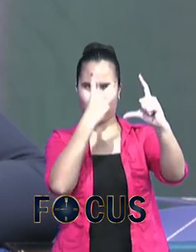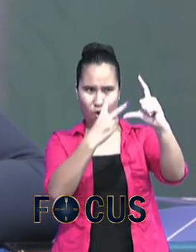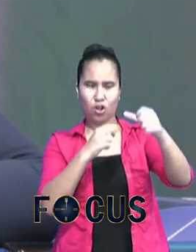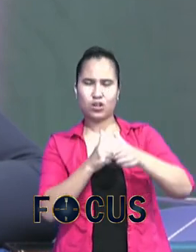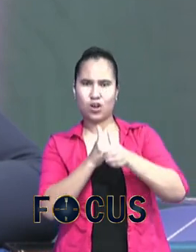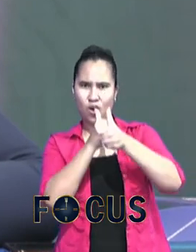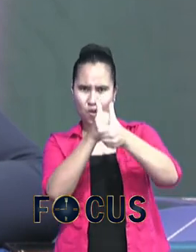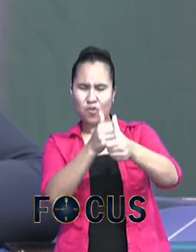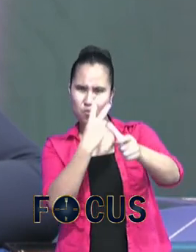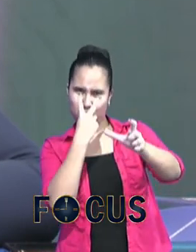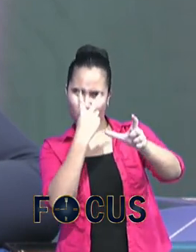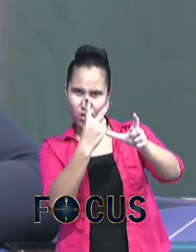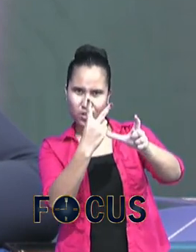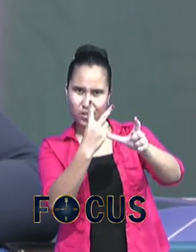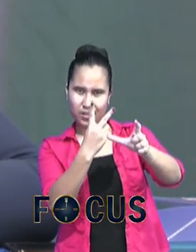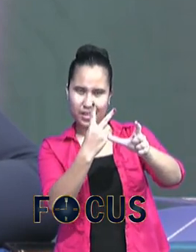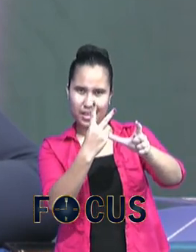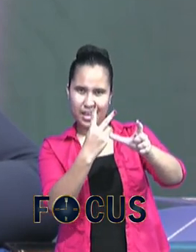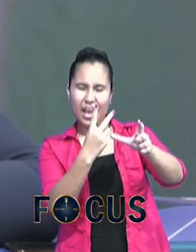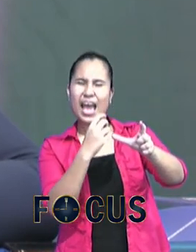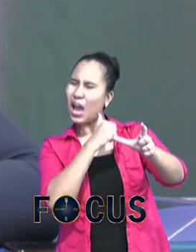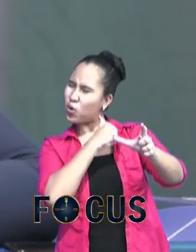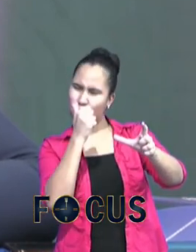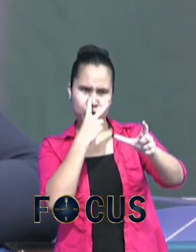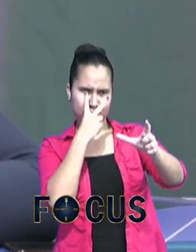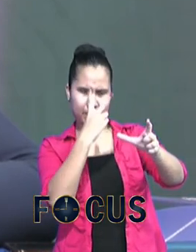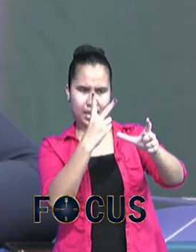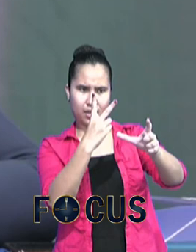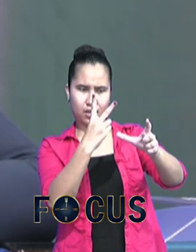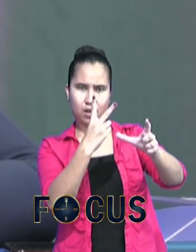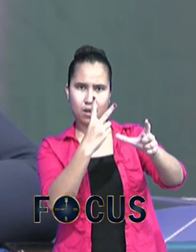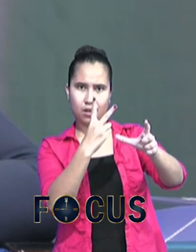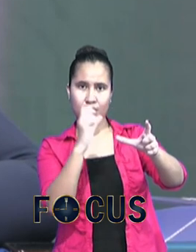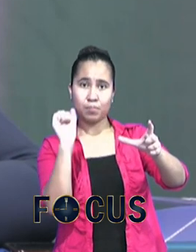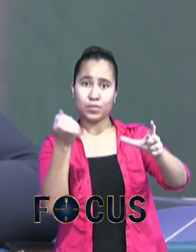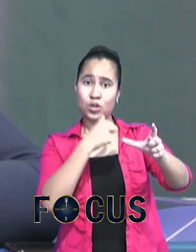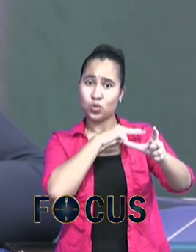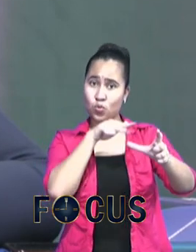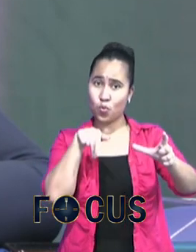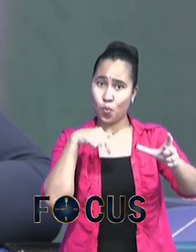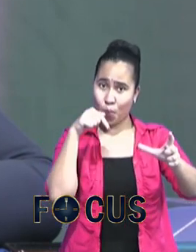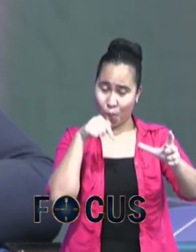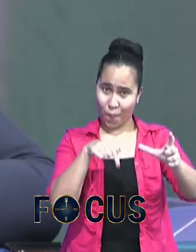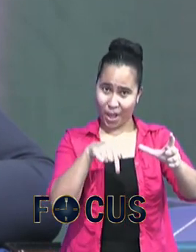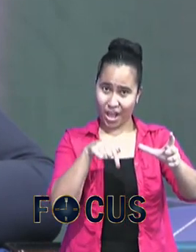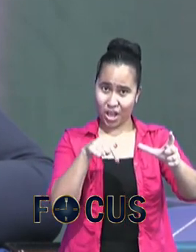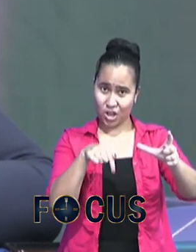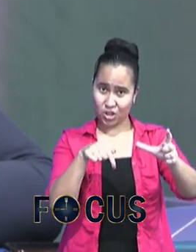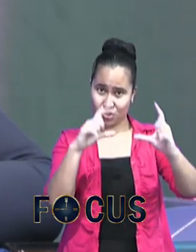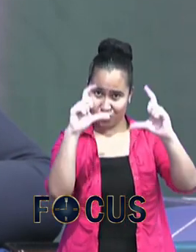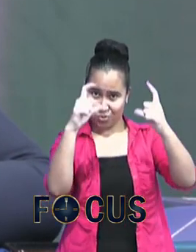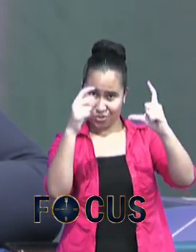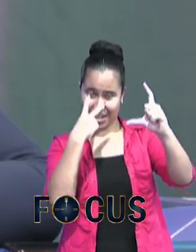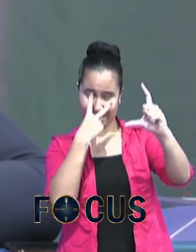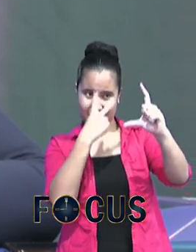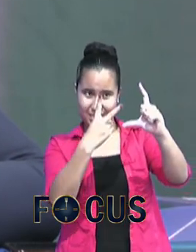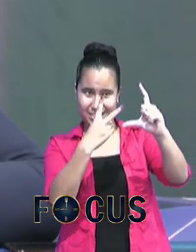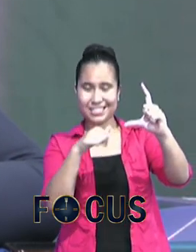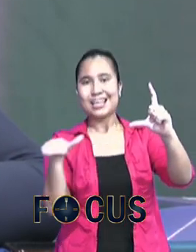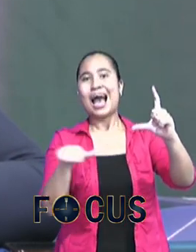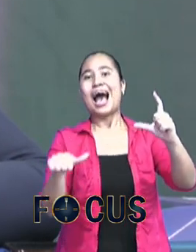en ook heel kritisch te volgen, omdat wat we nu uitzenden is een iets andere manier